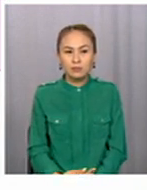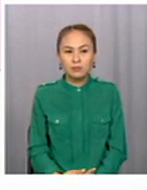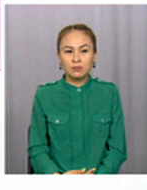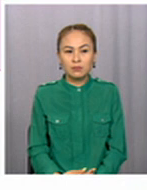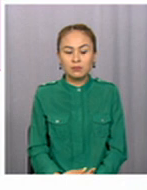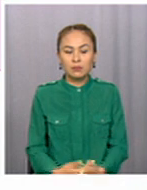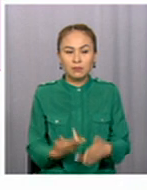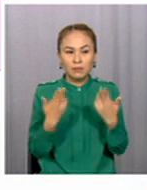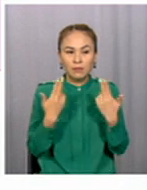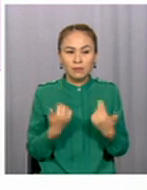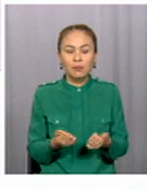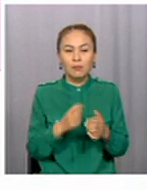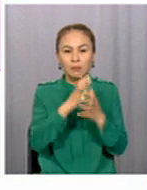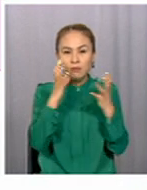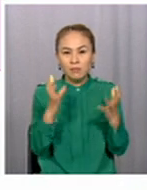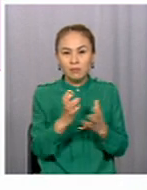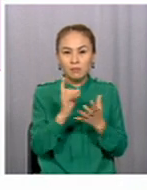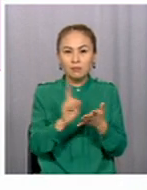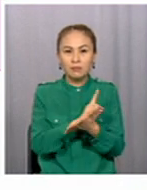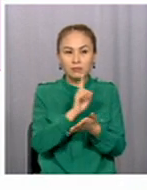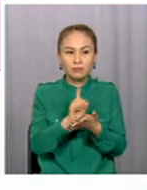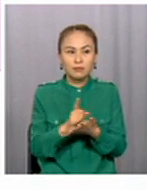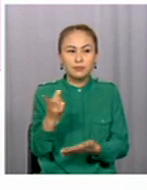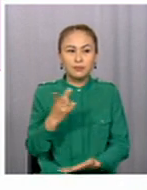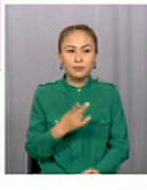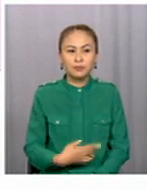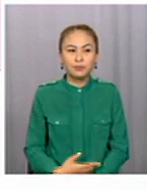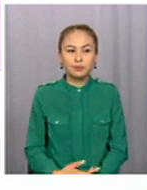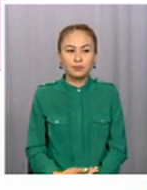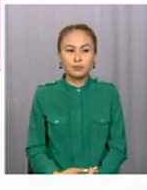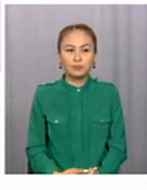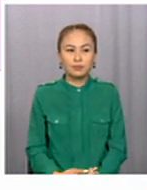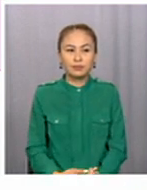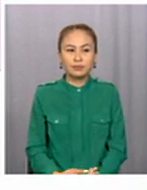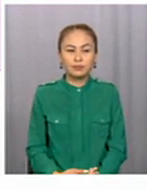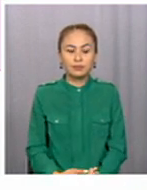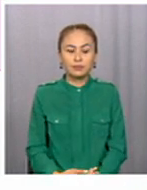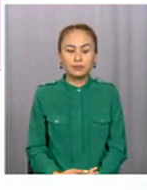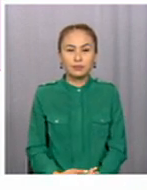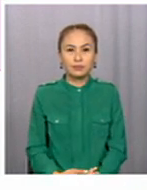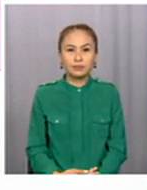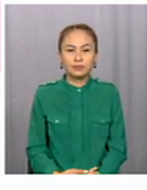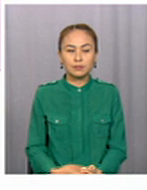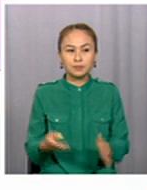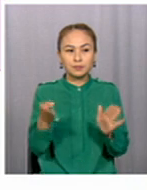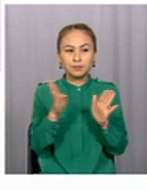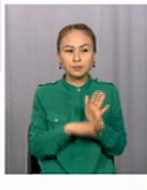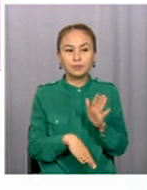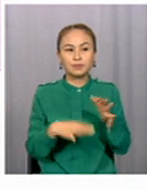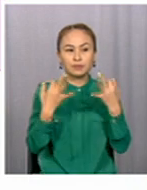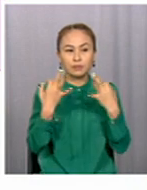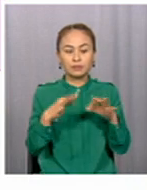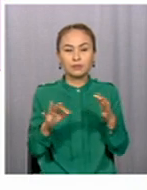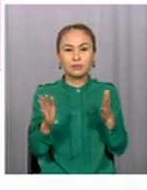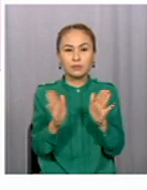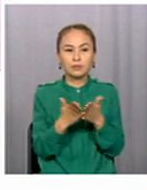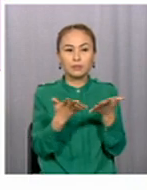Иә, кітапхана ережесін сақтау керек. Рұқсатсыз кітапты алып кетуге бола